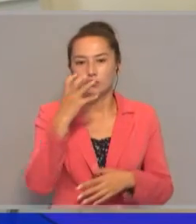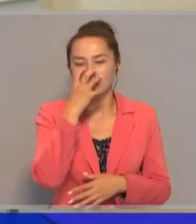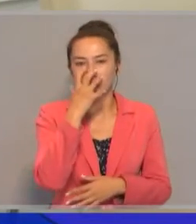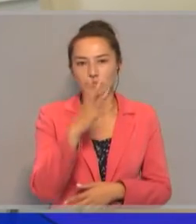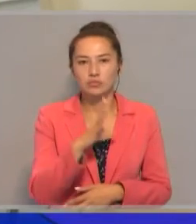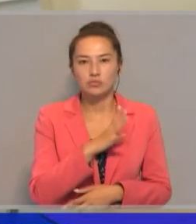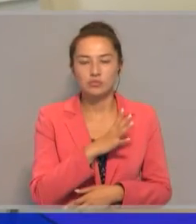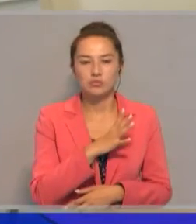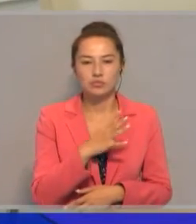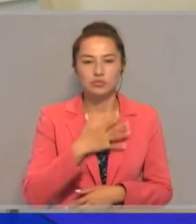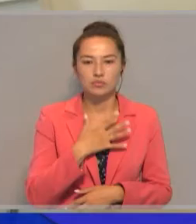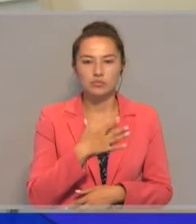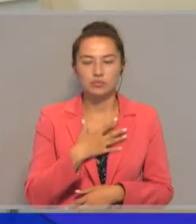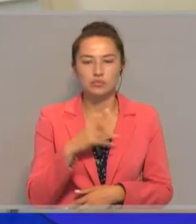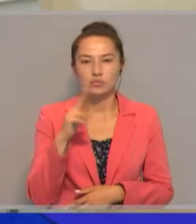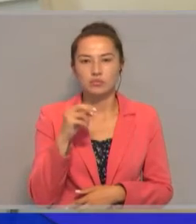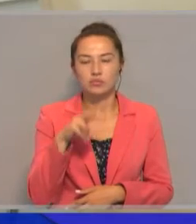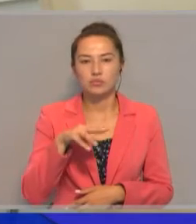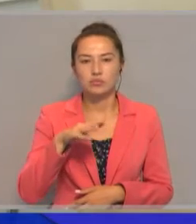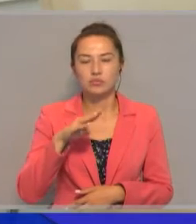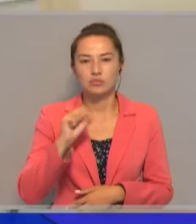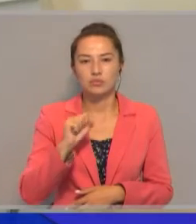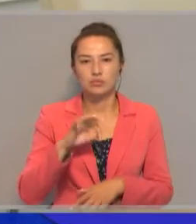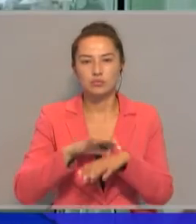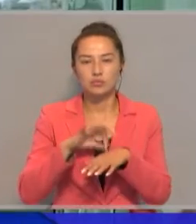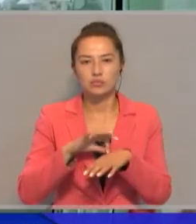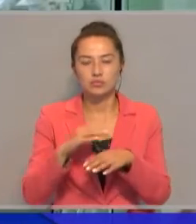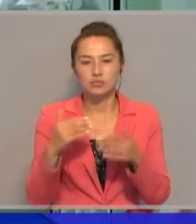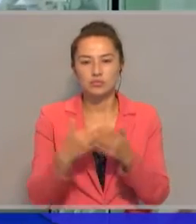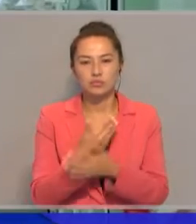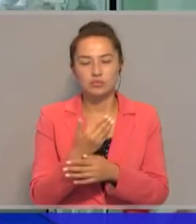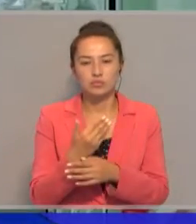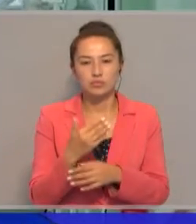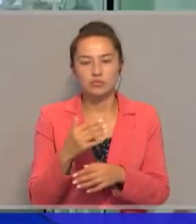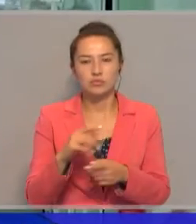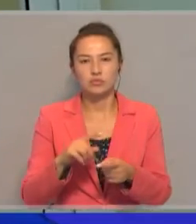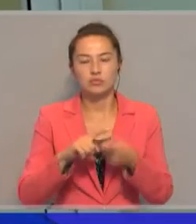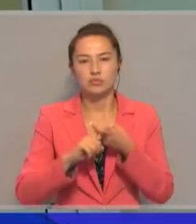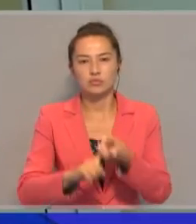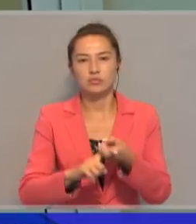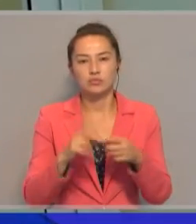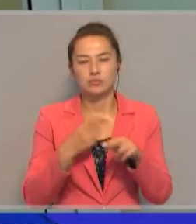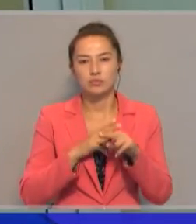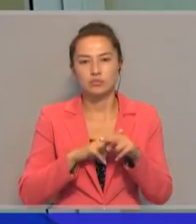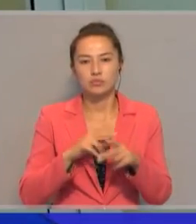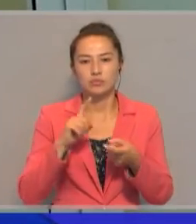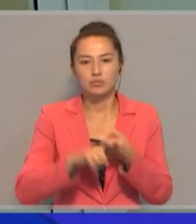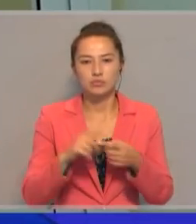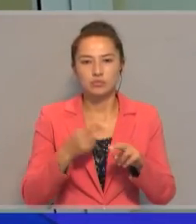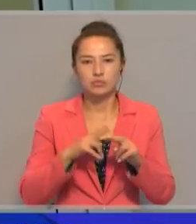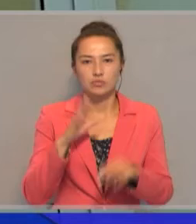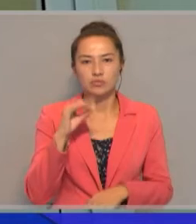қосылыпты. Мамандар қазір дельта штамына байланысты жаңа емдеу қаттамасы шыққанын айтады. Оған сай, вирусқа